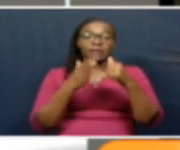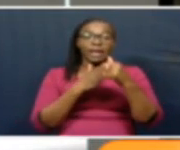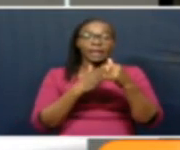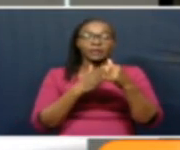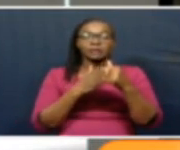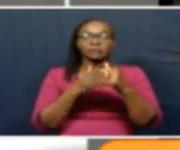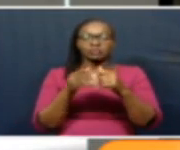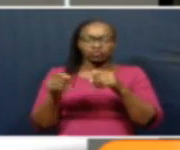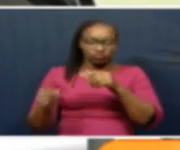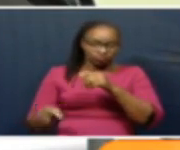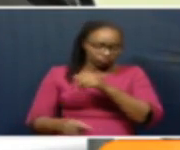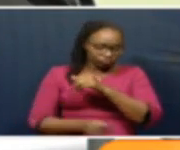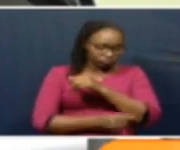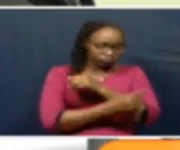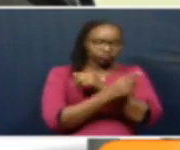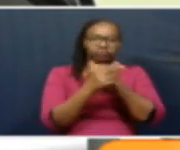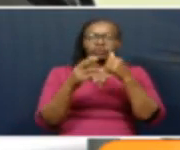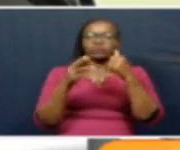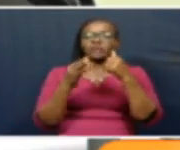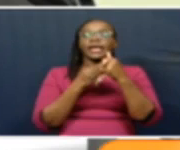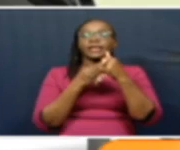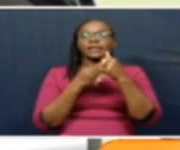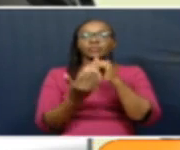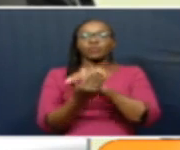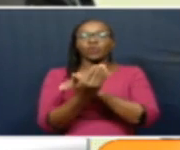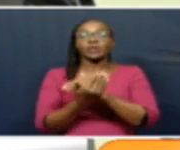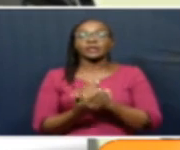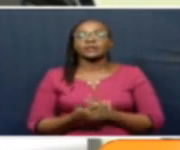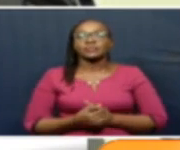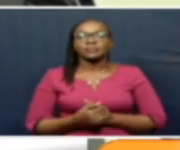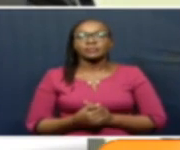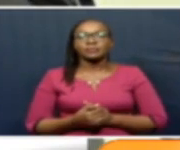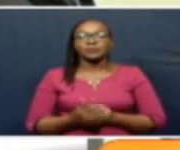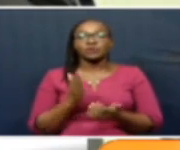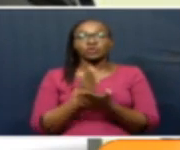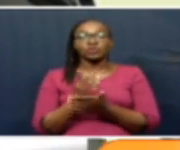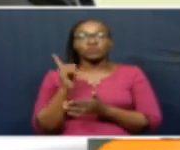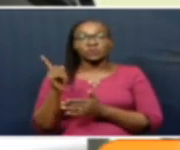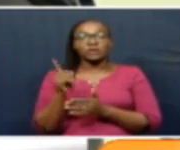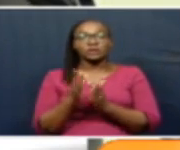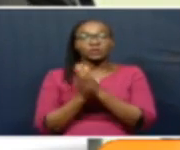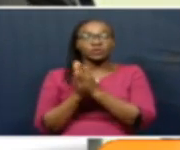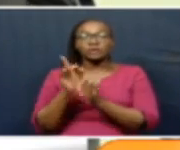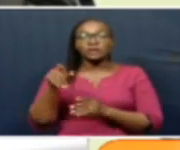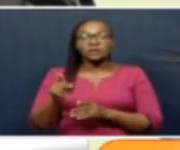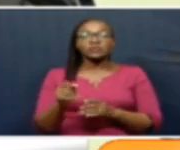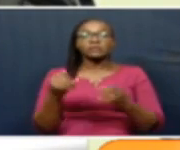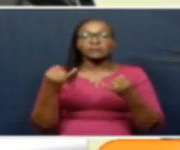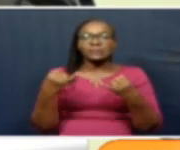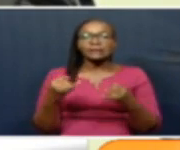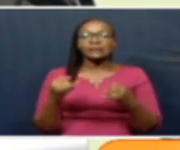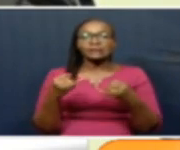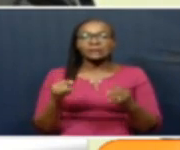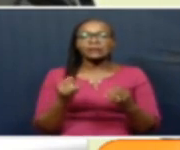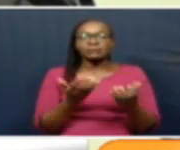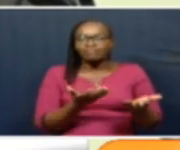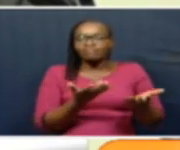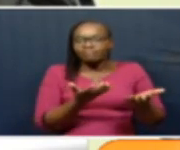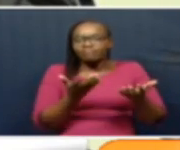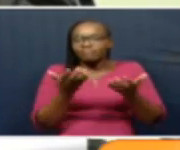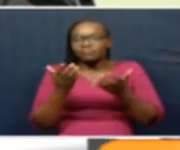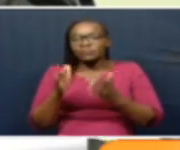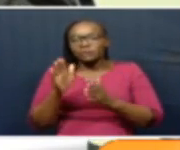2 asubuhi. And actually if you hear the story from him, he struggled, he carried that amputated foot